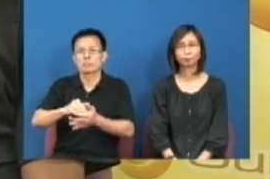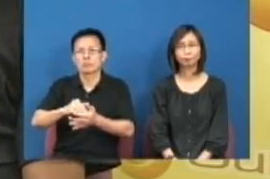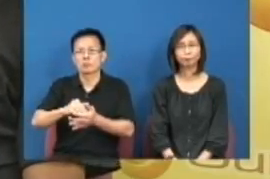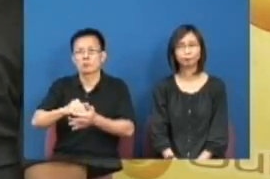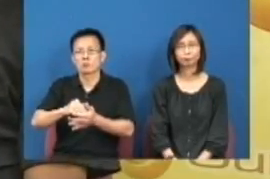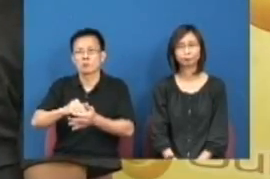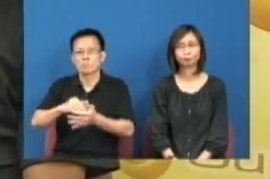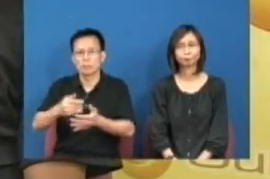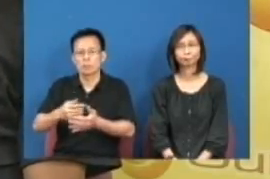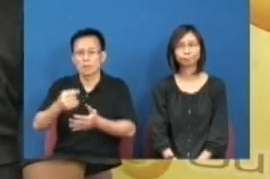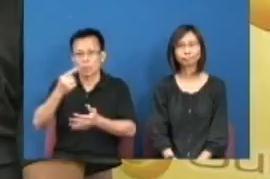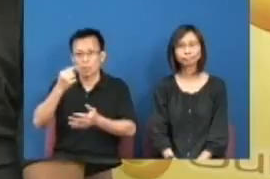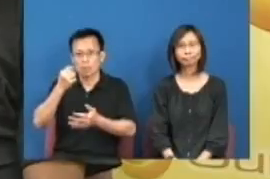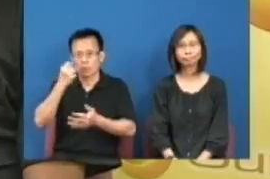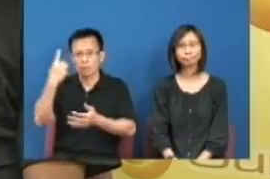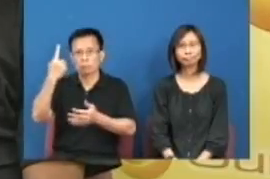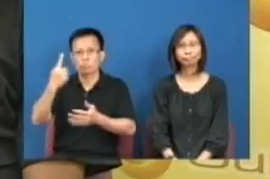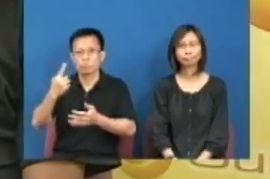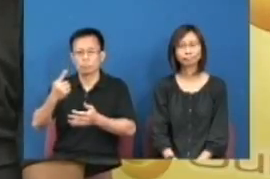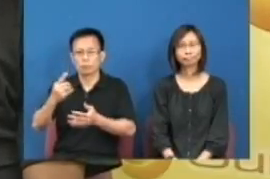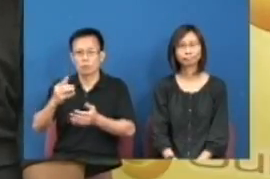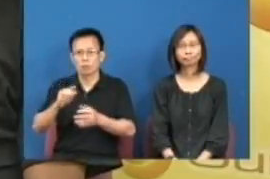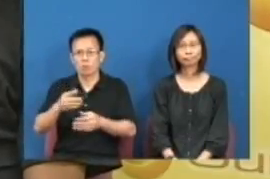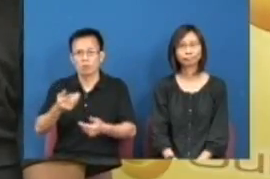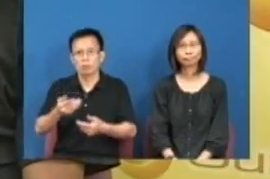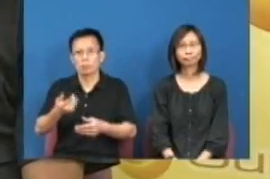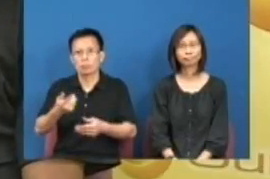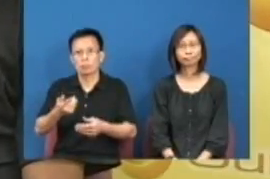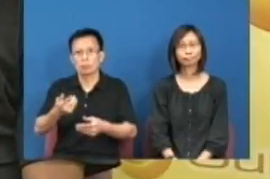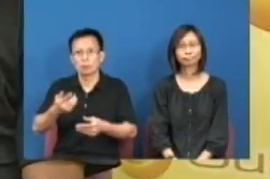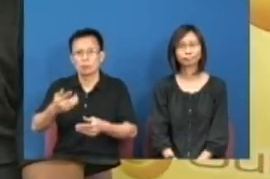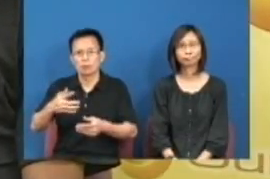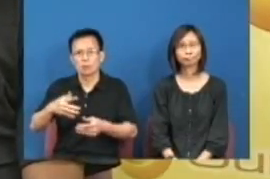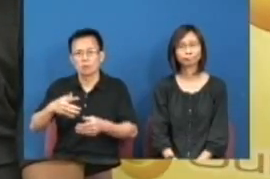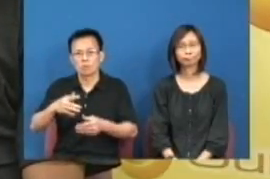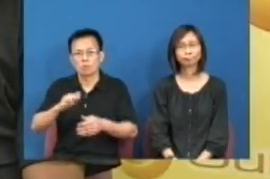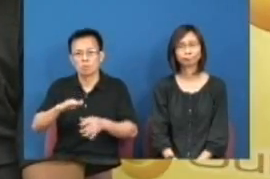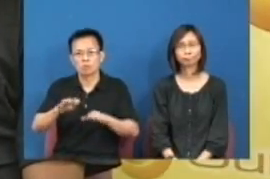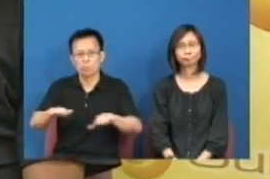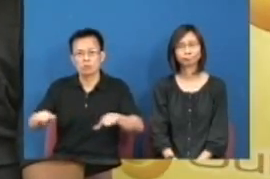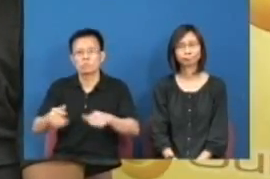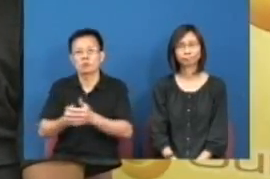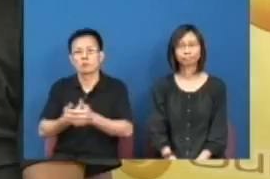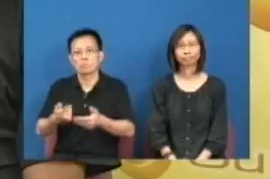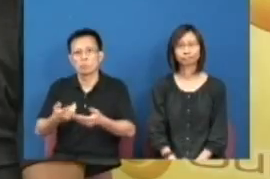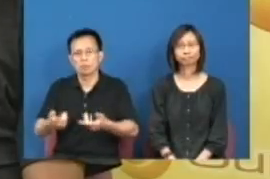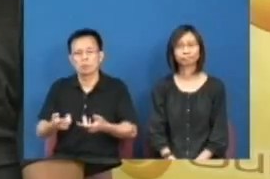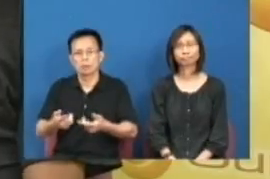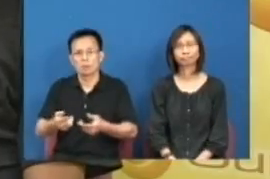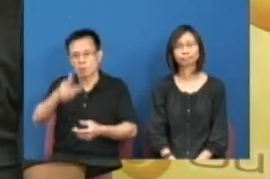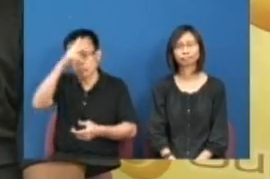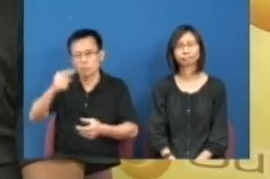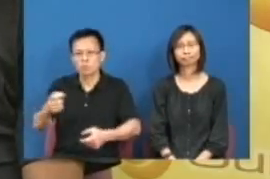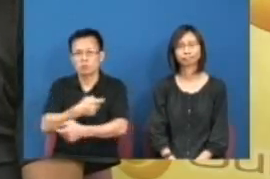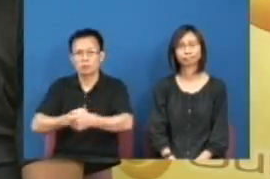特殊的待遇，到現在他拿錢拿了權之後可以這個政商勾結錢權交